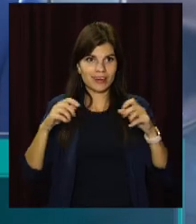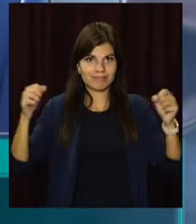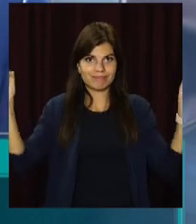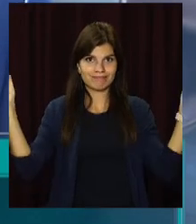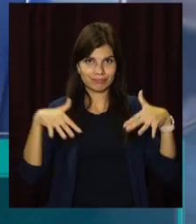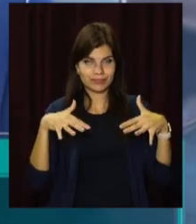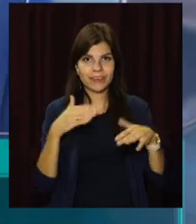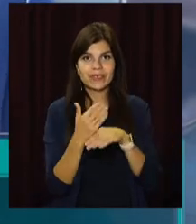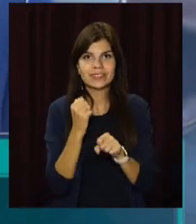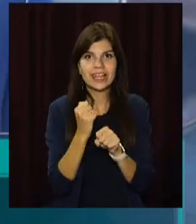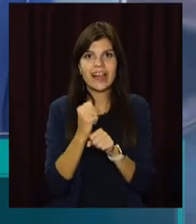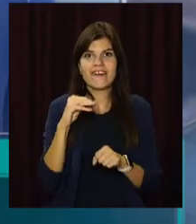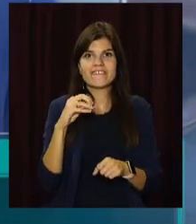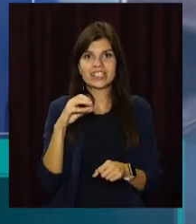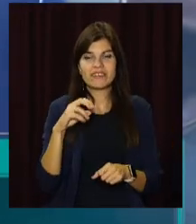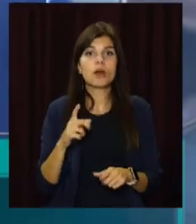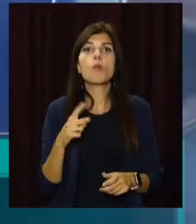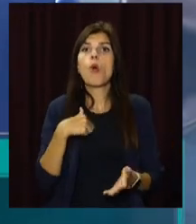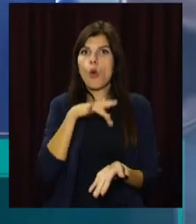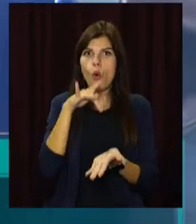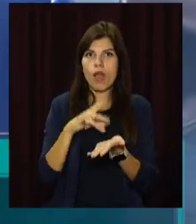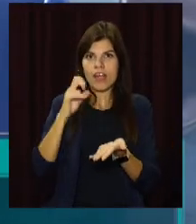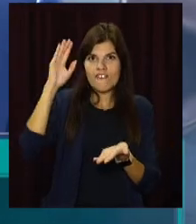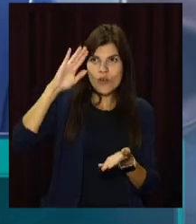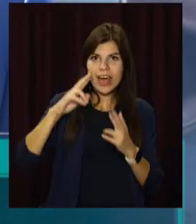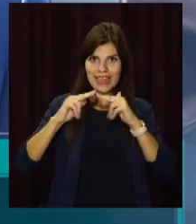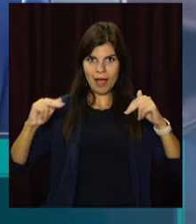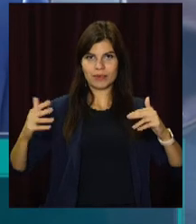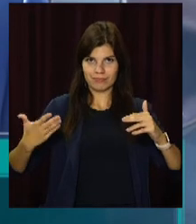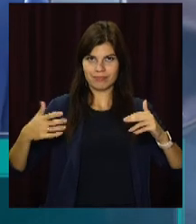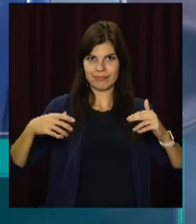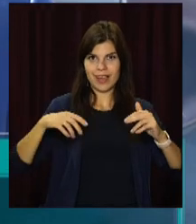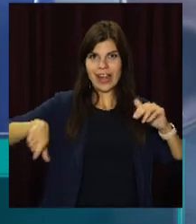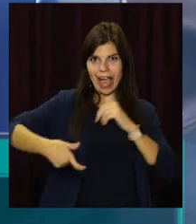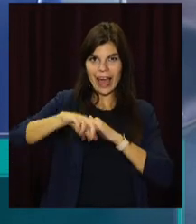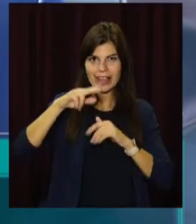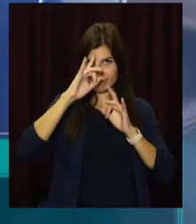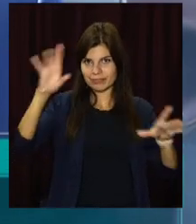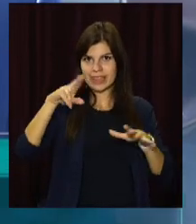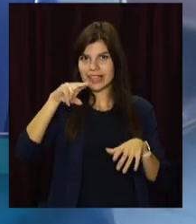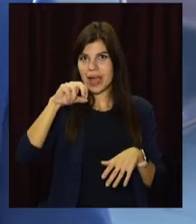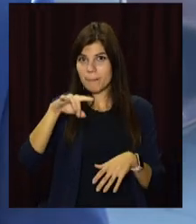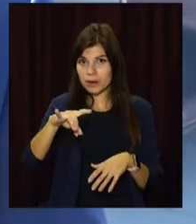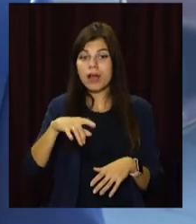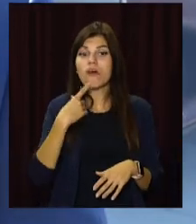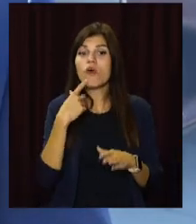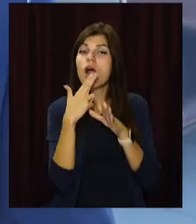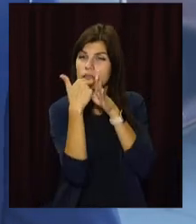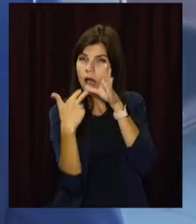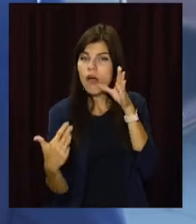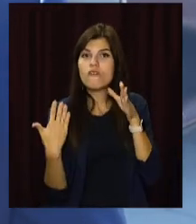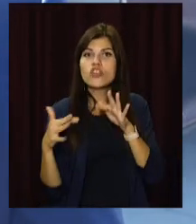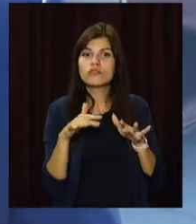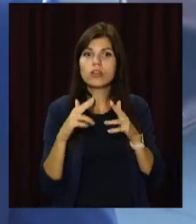Не только потому, что мы город на воде, и как бы нам это свойственно и естественно, а потому что, в принципе, дайверское движение у